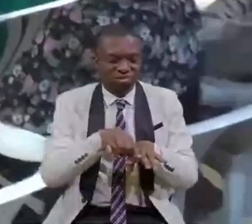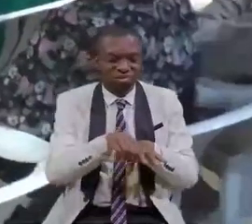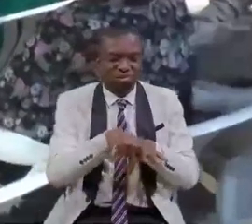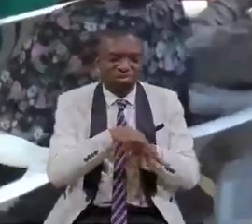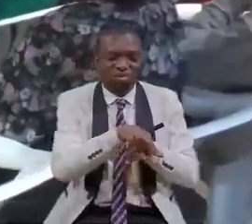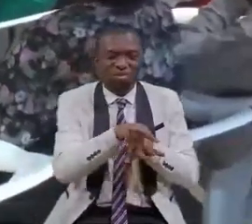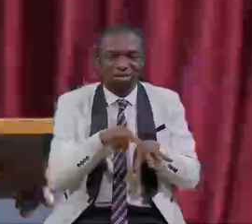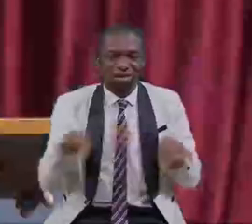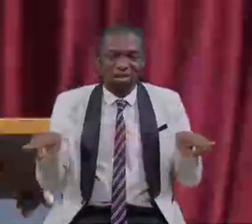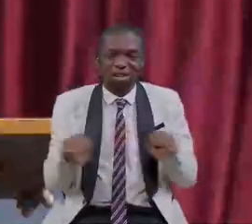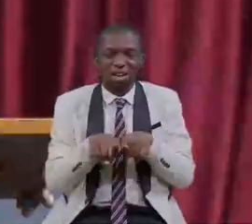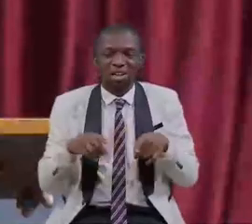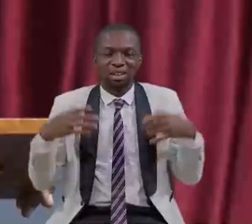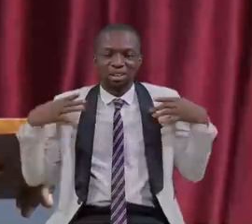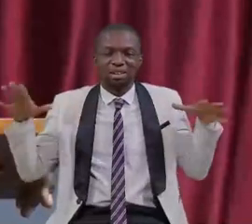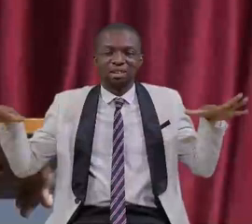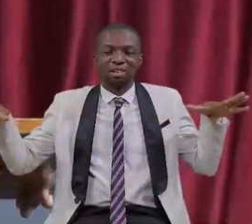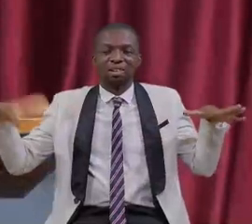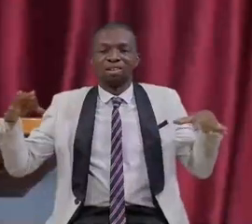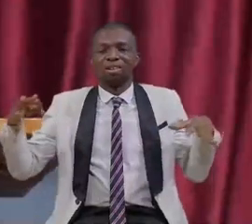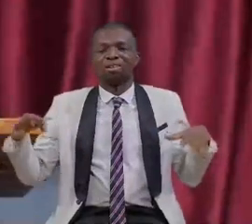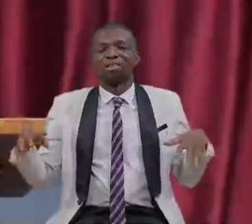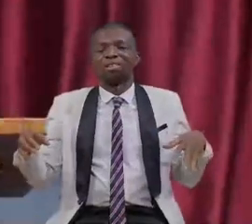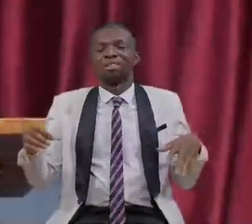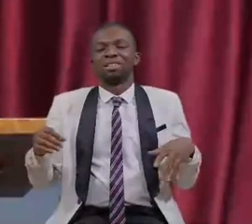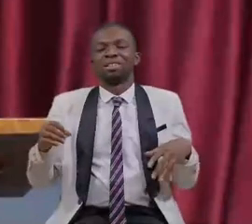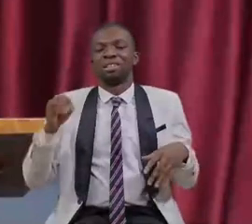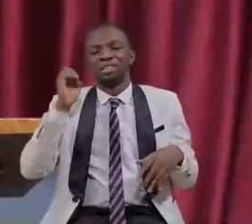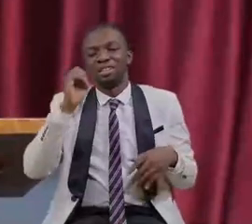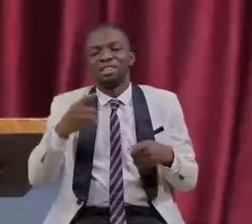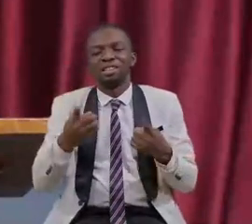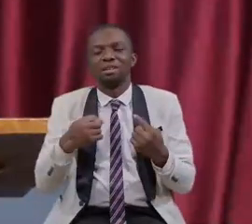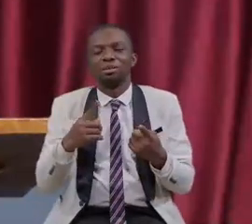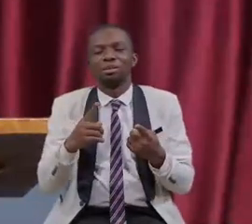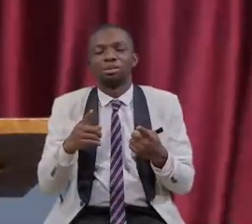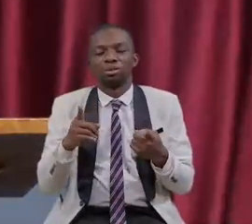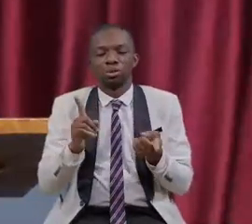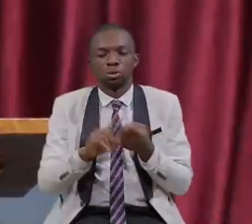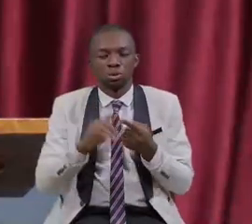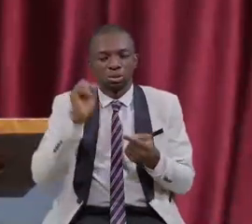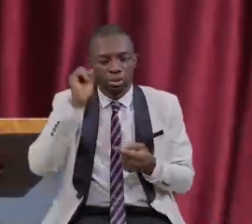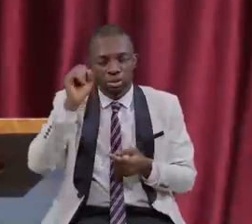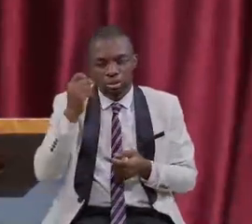Finalement, il est revenu à son bon sens. On ne doit pas traverser tout cela.